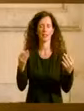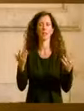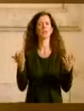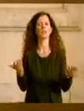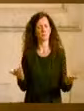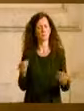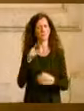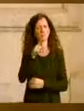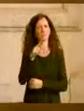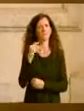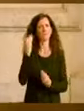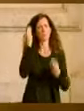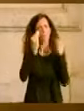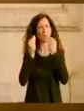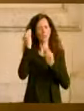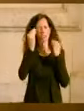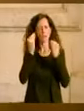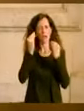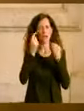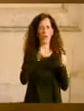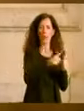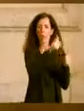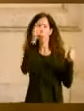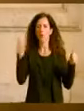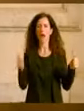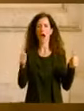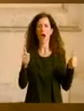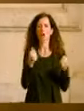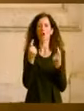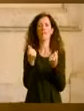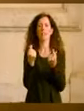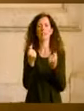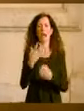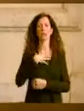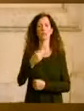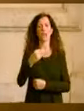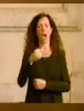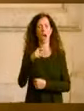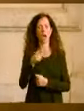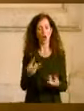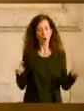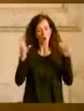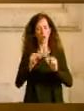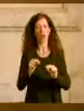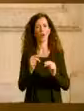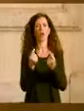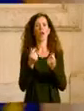possibilità di un anno fiscale bianco per far ripartire i consumi e l'economia?